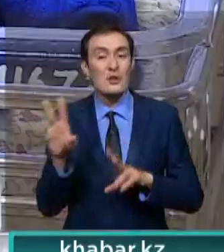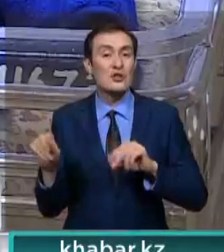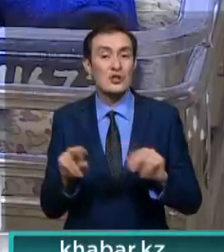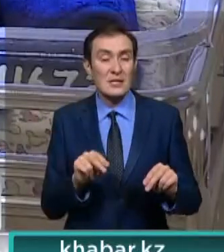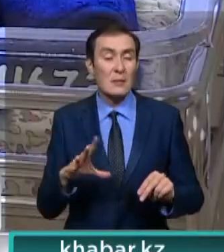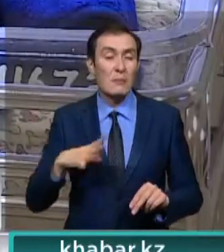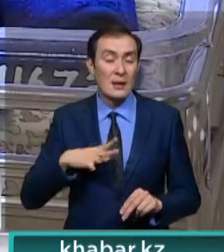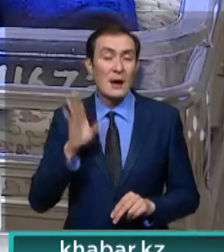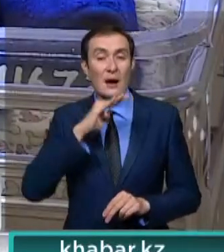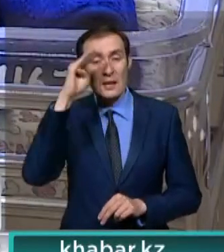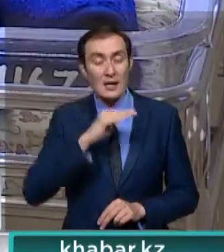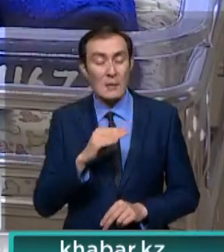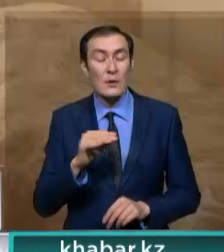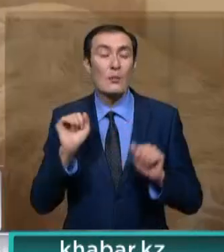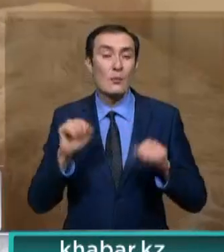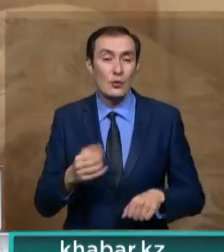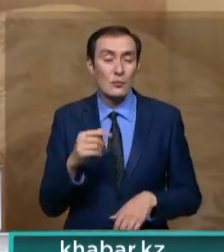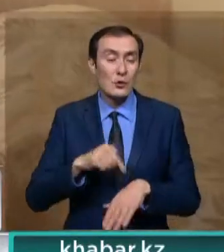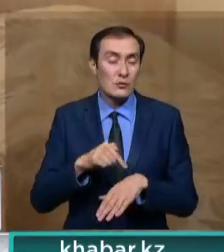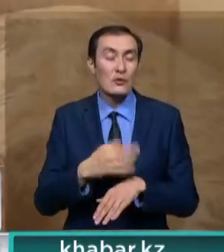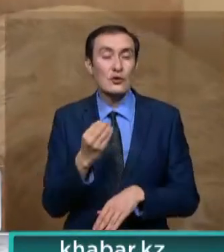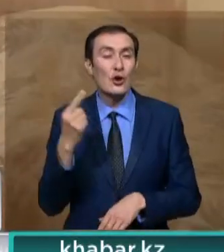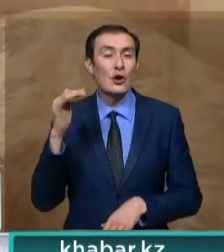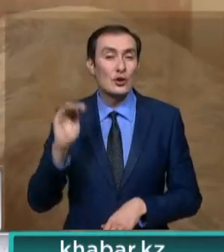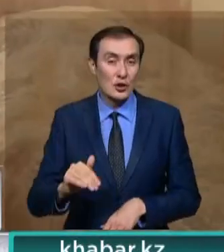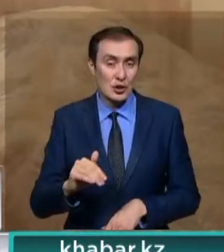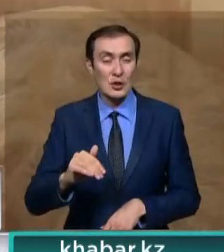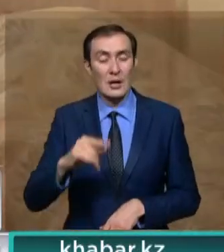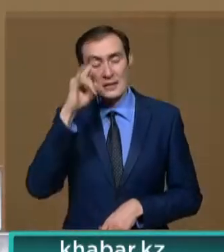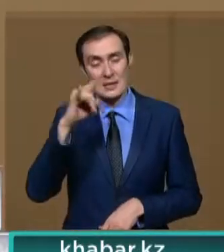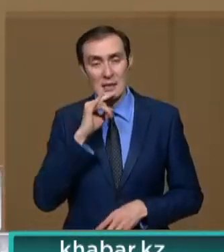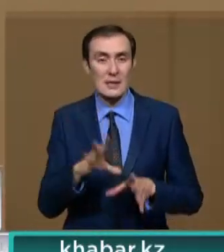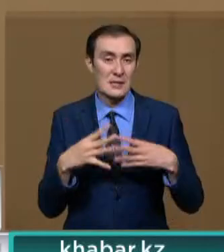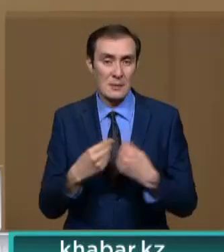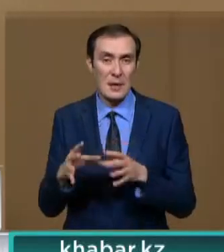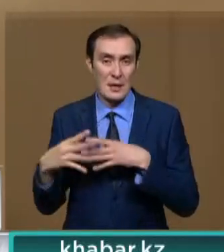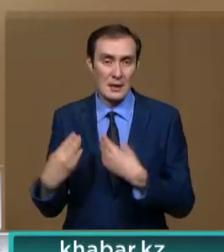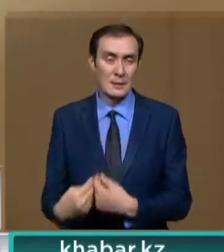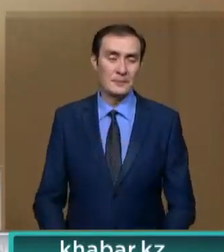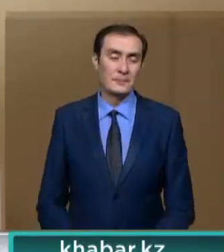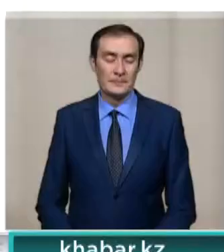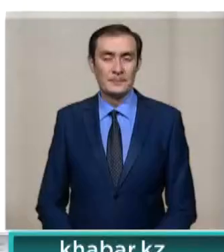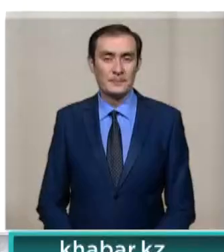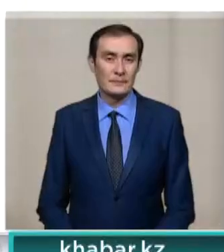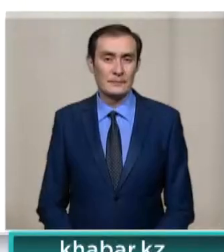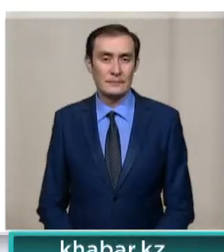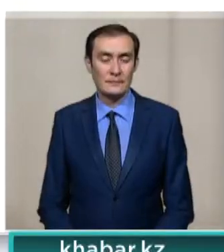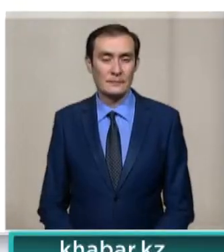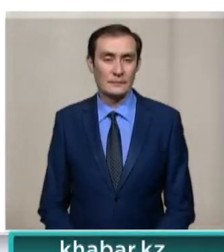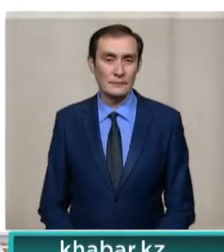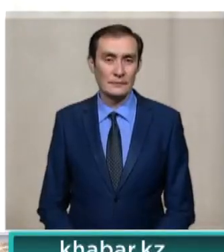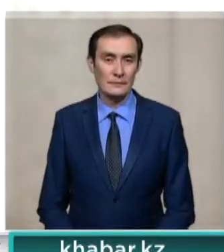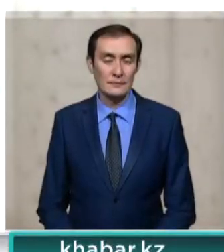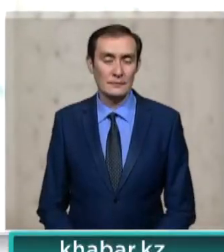быть родителями смогут испытать еще тысячи казахстанских семей. Кристина Алмаз, Кузакамбар Бекенов, Анастасия Сулейманова,